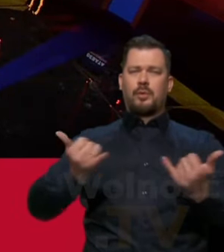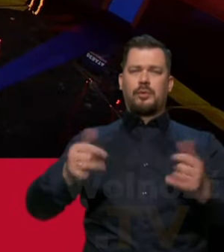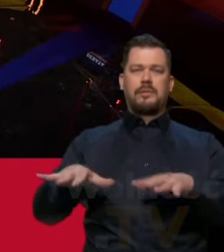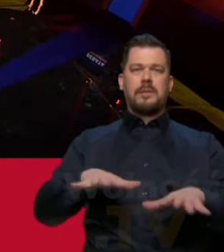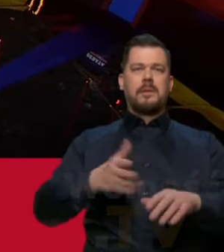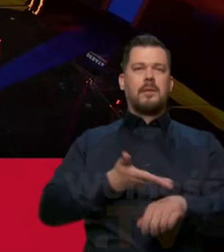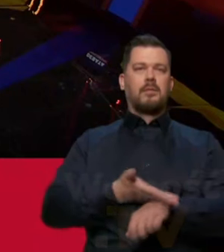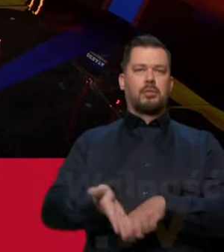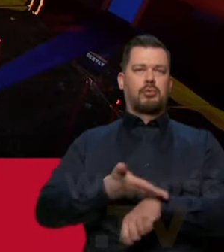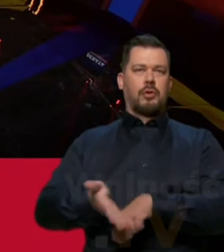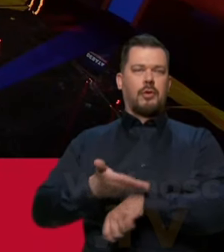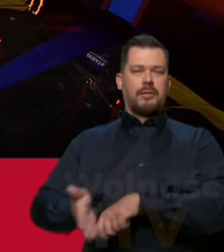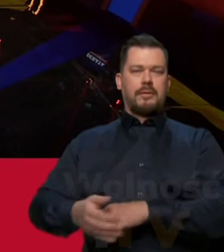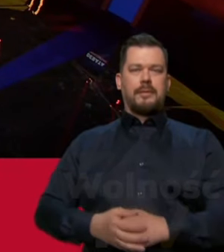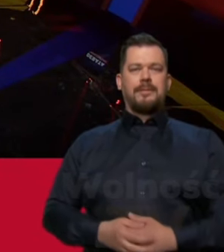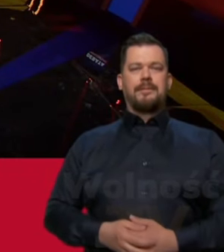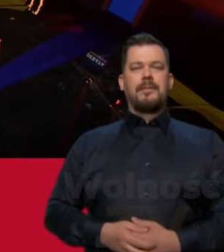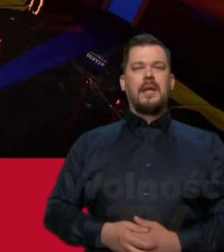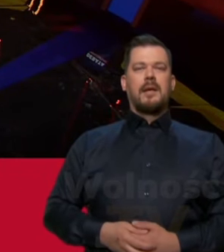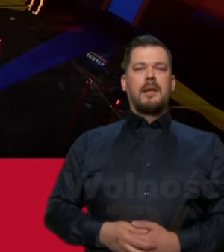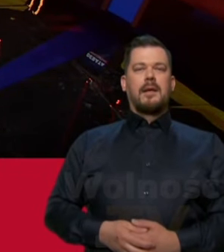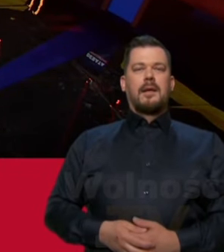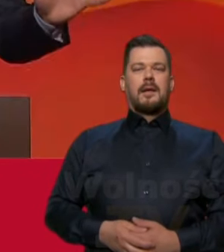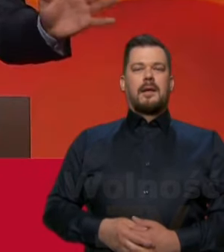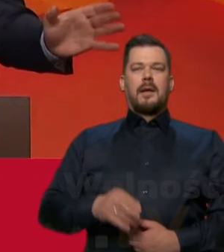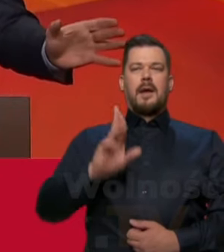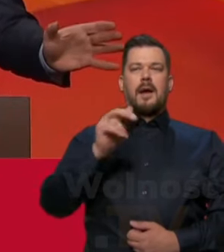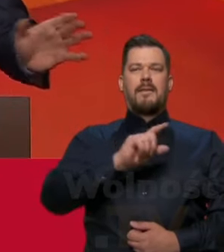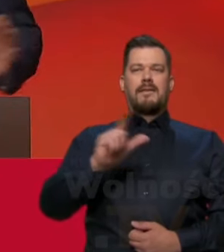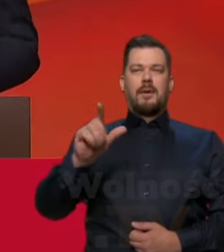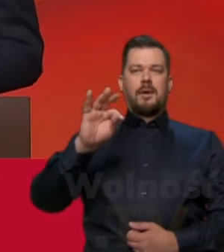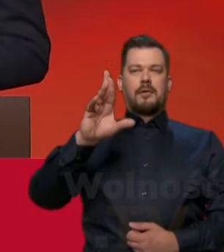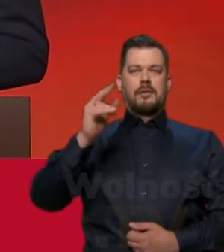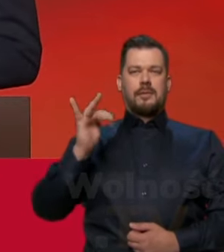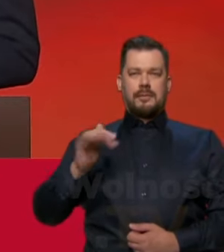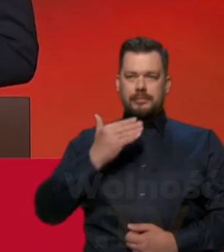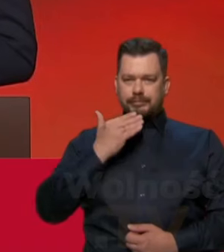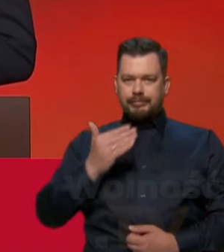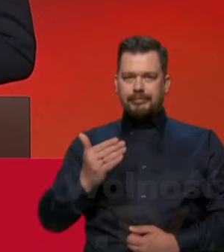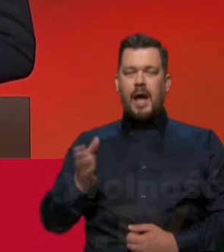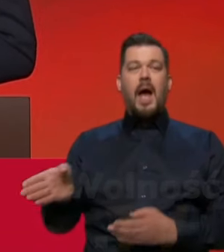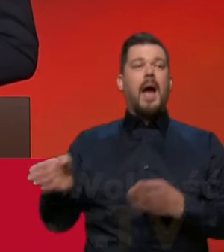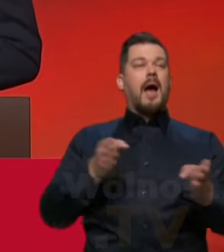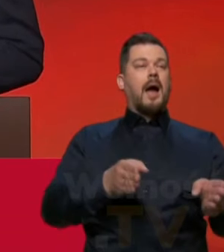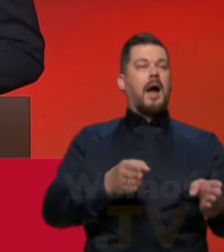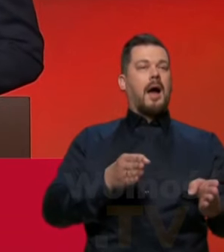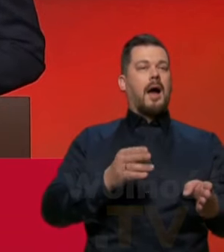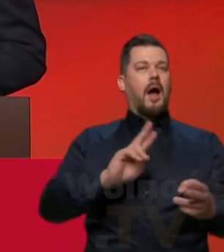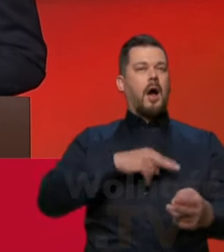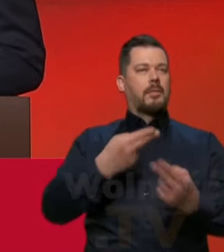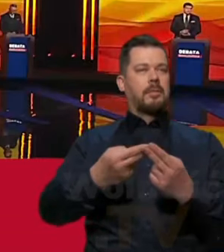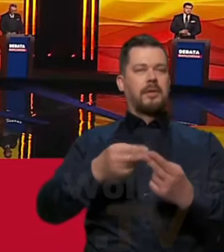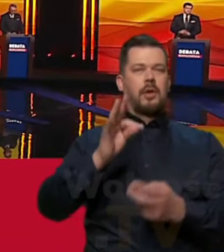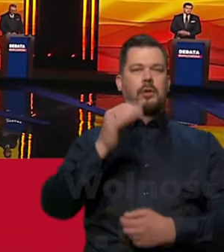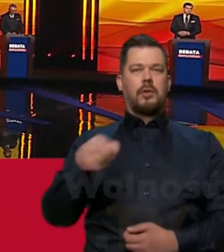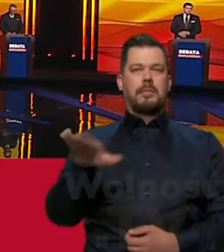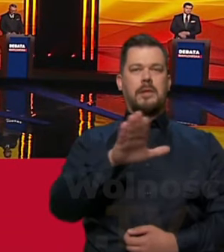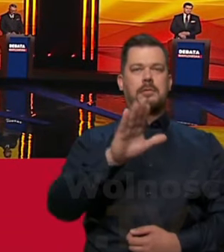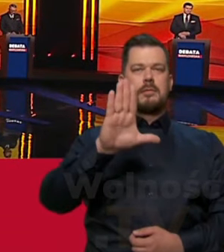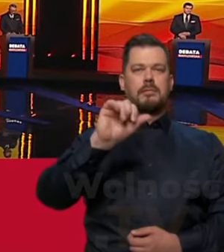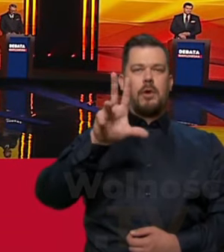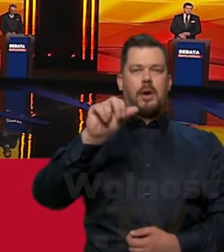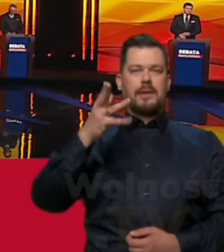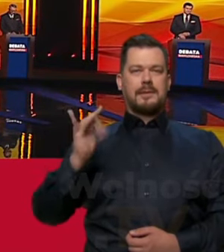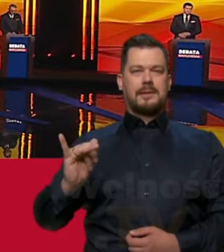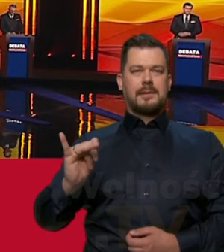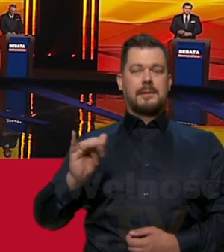opóźniane inwestycje, a my mnóstwo tych inwestycji realizowaliśmy. Rafał Trzaskowski. Na jedno pytanie w tej kategorii odpowiadał Tobiasz Bochański, ale teraz jest czas na to,